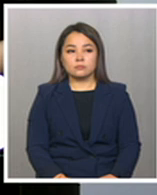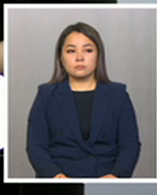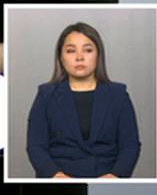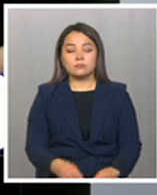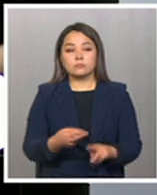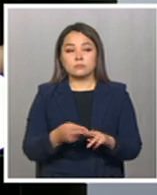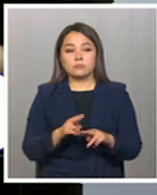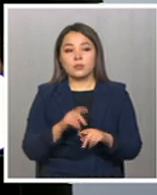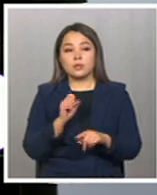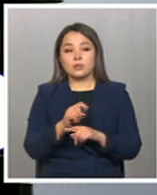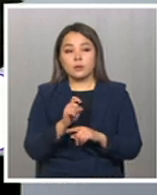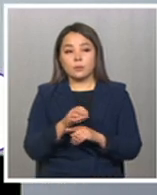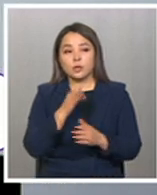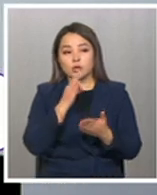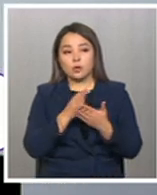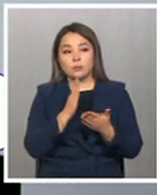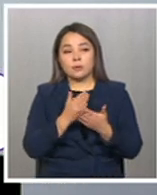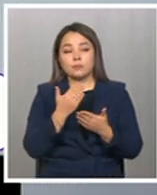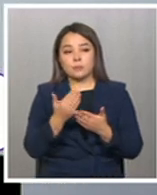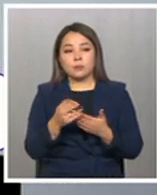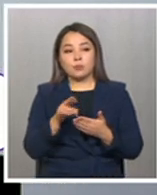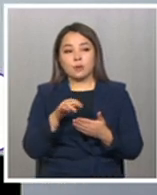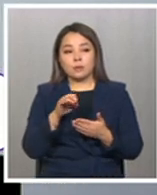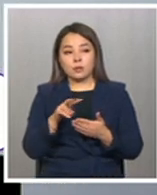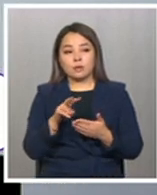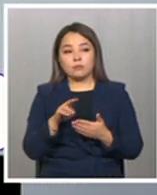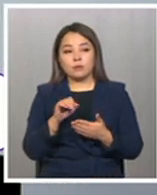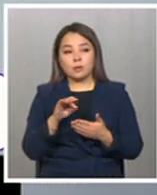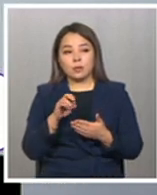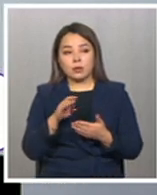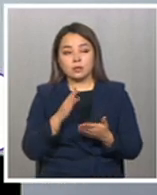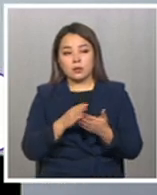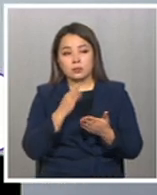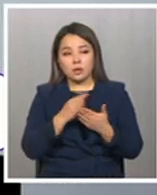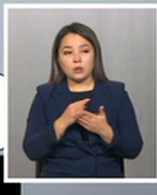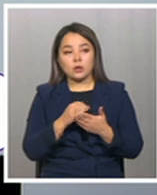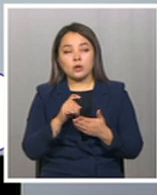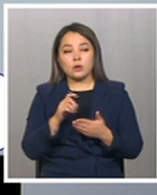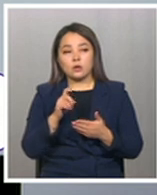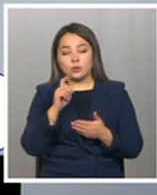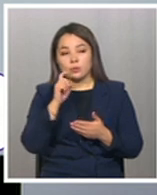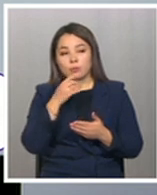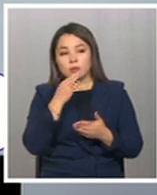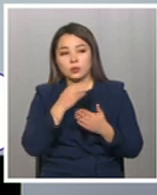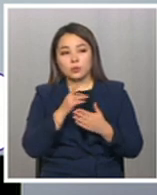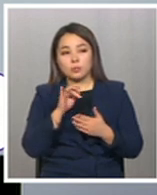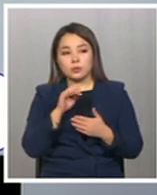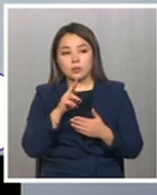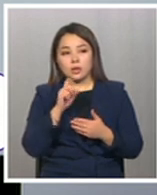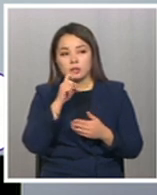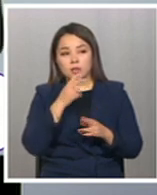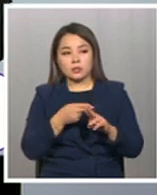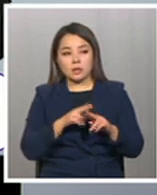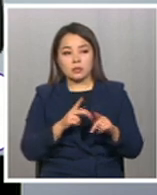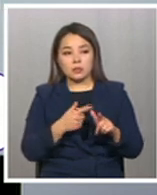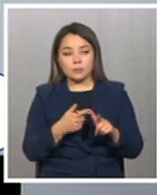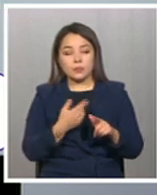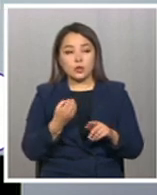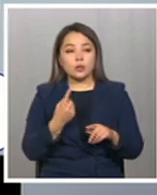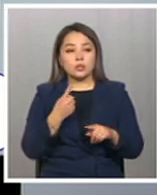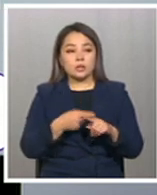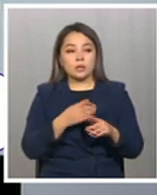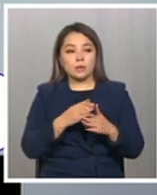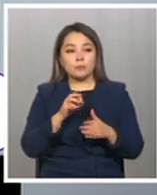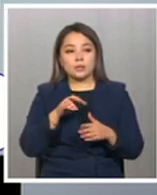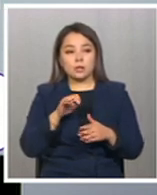Бұл тапсырманың жауабы пропил формиат, немесе құмырсқа қышқылының пропил эфирі. Келесі қосылыс